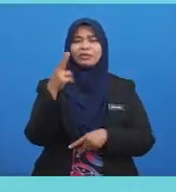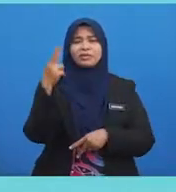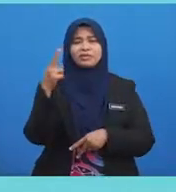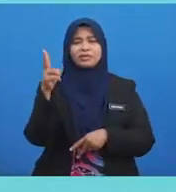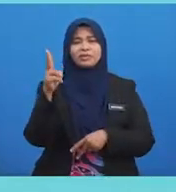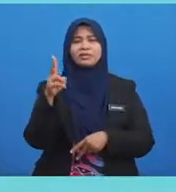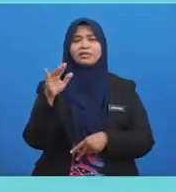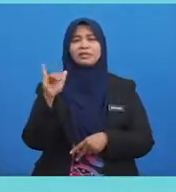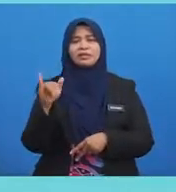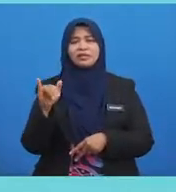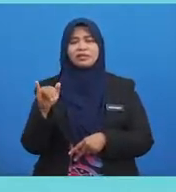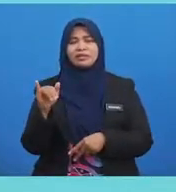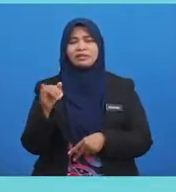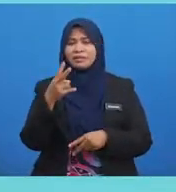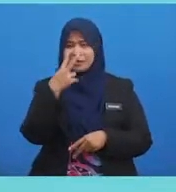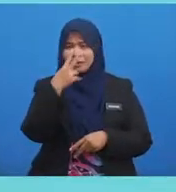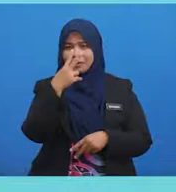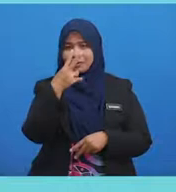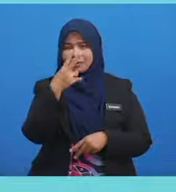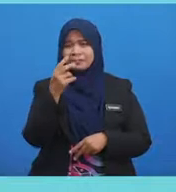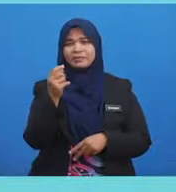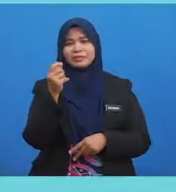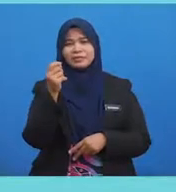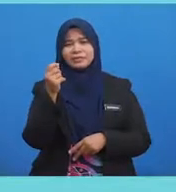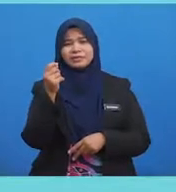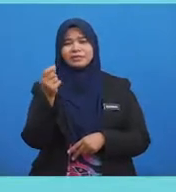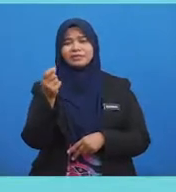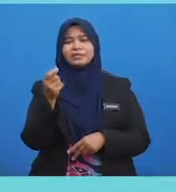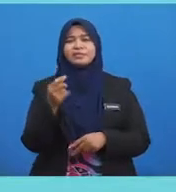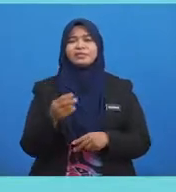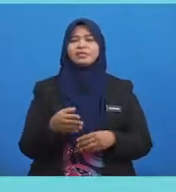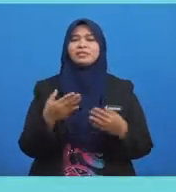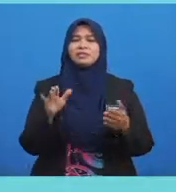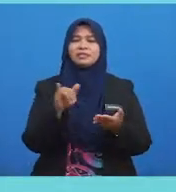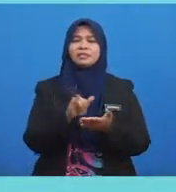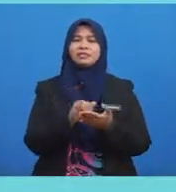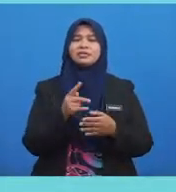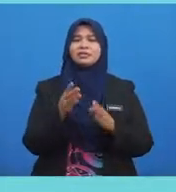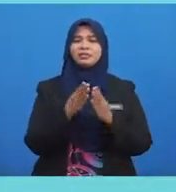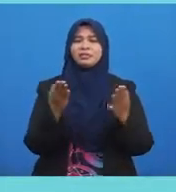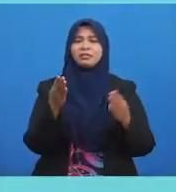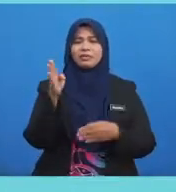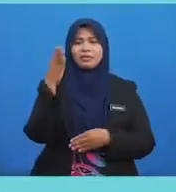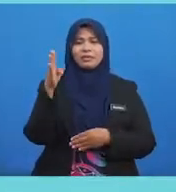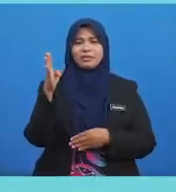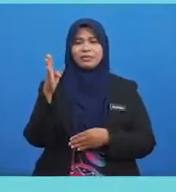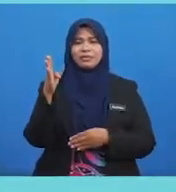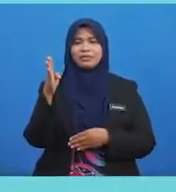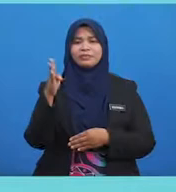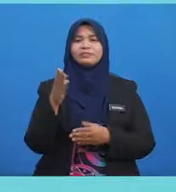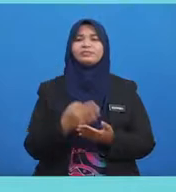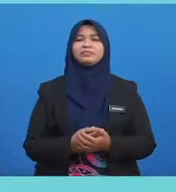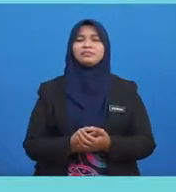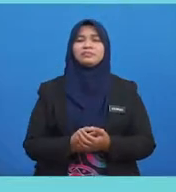Ha, nampak dah kan sikit-sikit. Lepas hijau, mari buka warna biru pula.